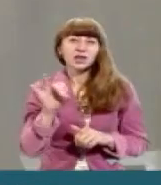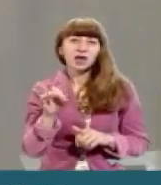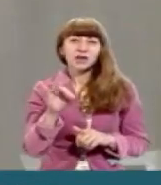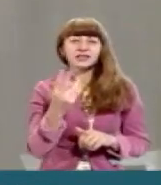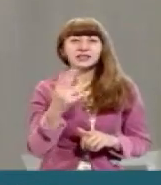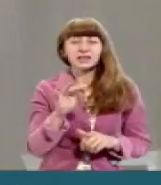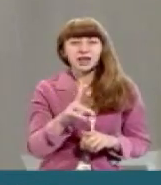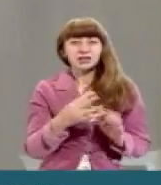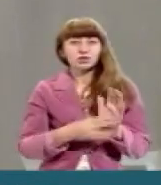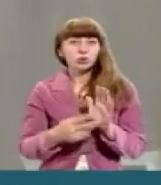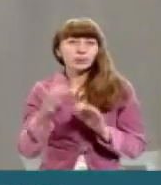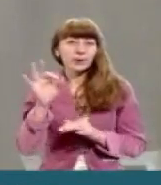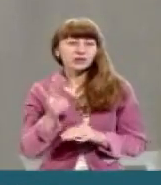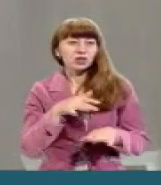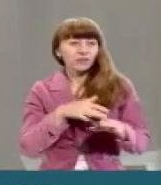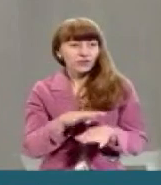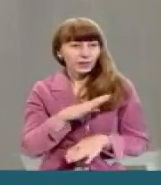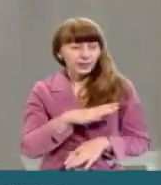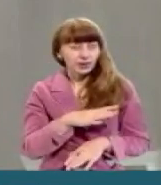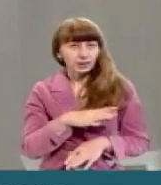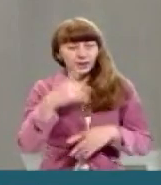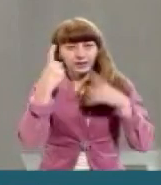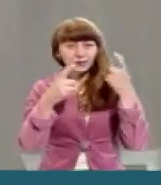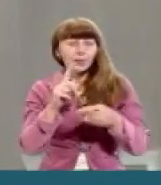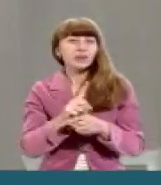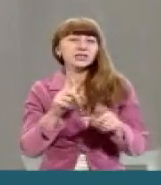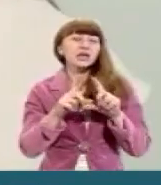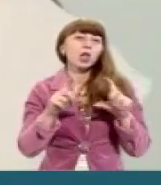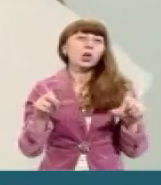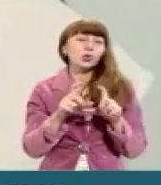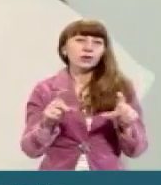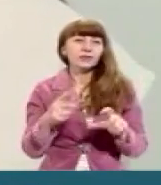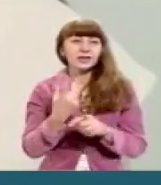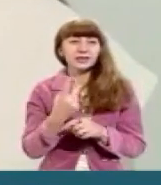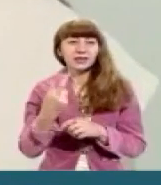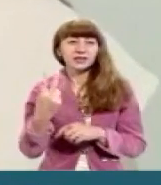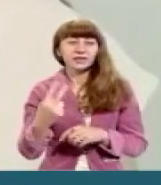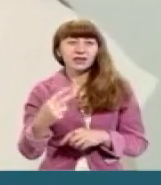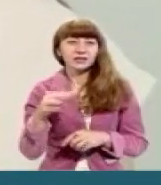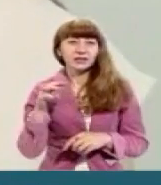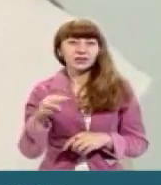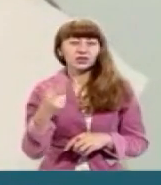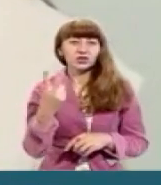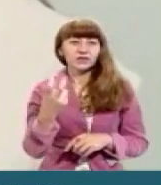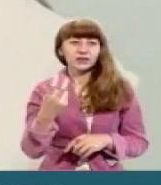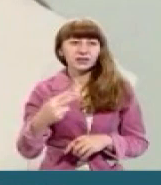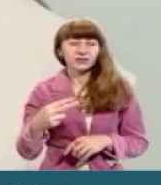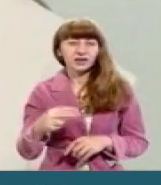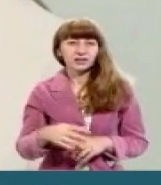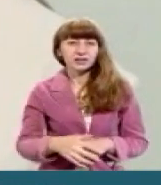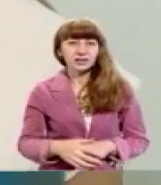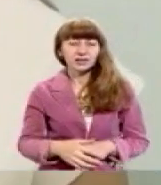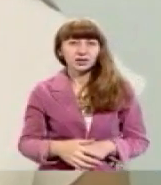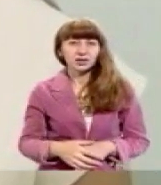асырып үлгірген. Мемлекеттік кірістер басқармасының мәліметі бойынша бұл 22588 адам. Сейчас в данный момент у нас